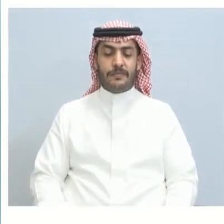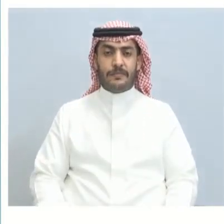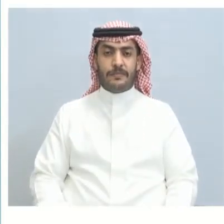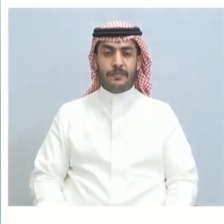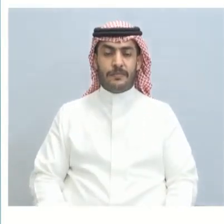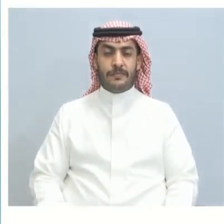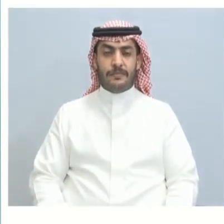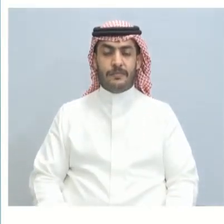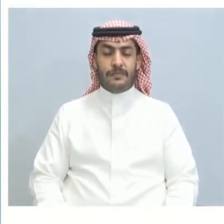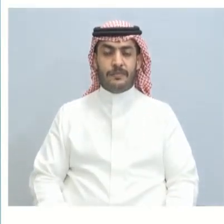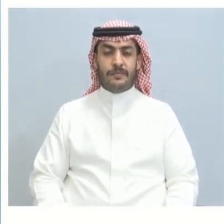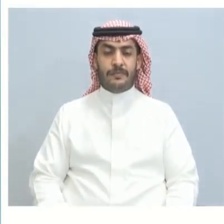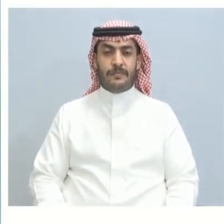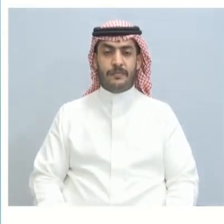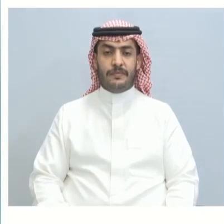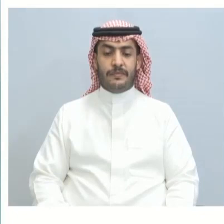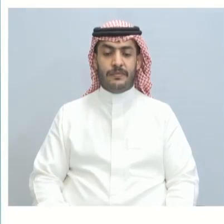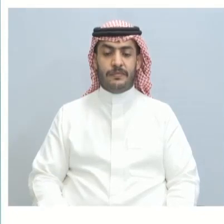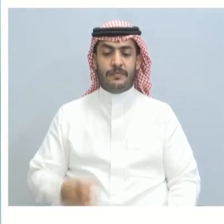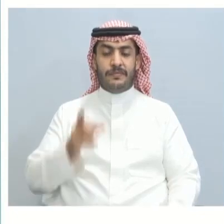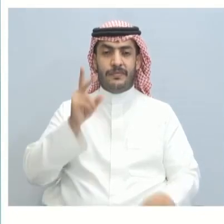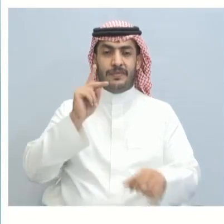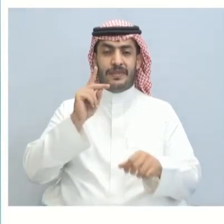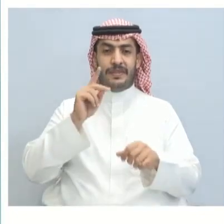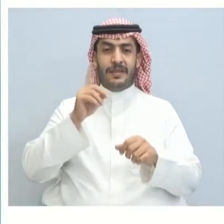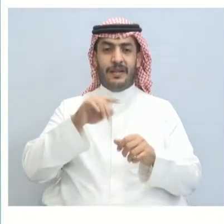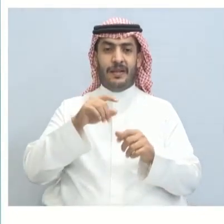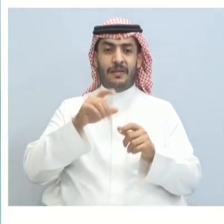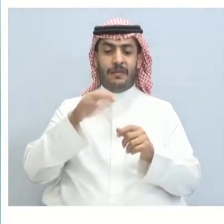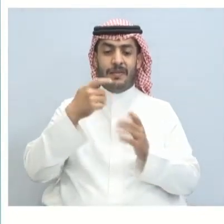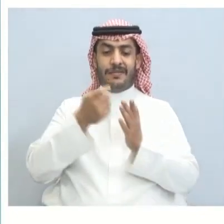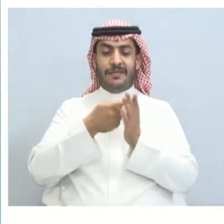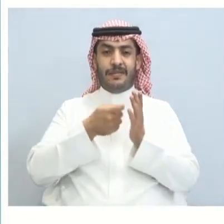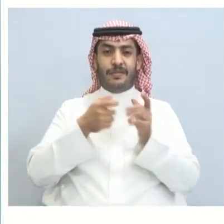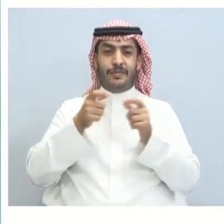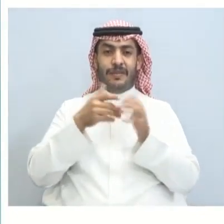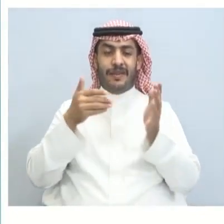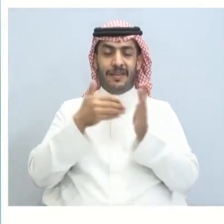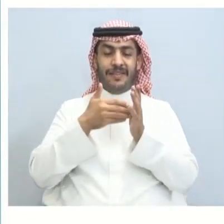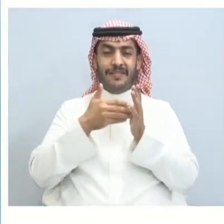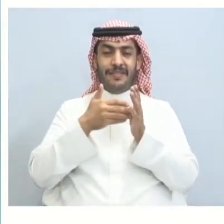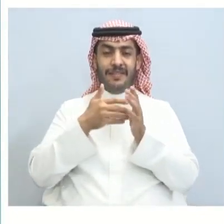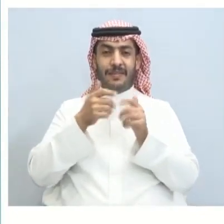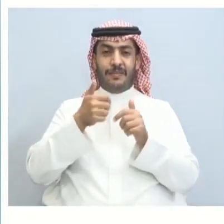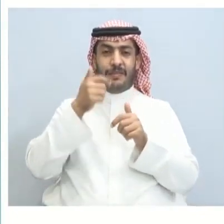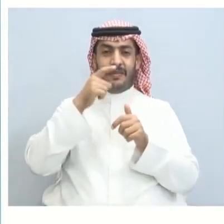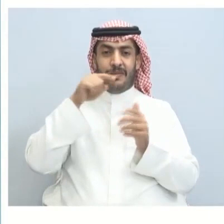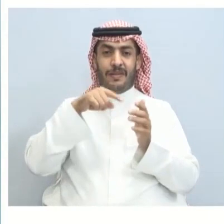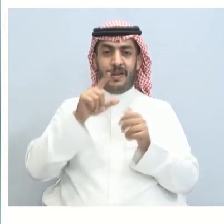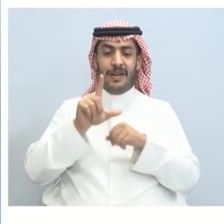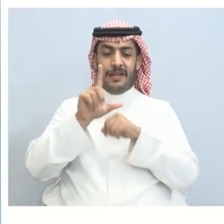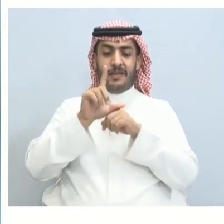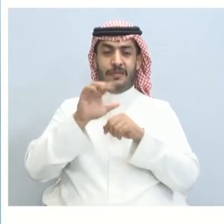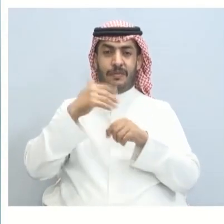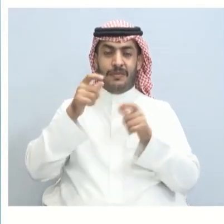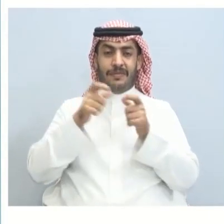اخر ايضا بعد ذلك يقوم بكتابه اجتماع محضر الاجتماع النهائي والحصول على توقيع رئيس الاجتماع بعد ان